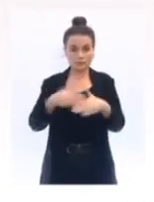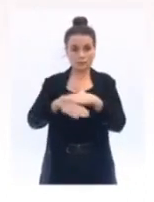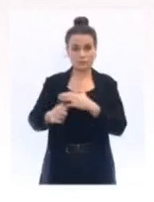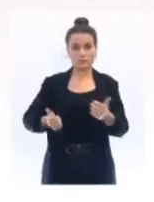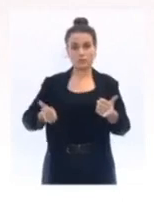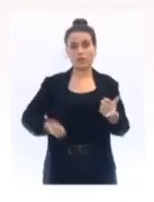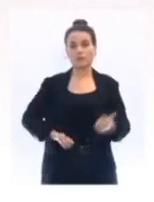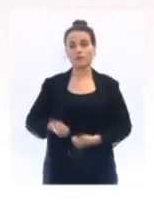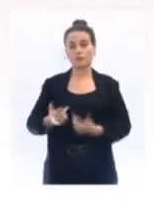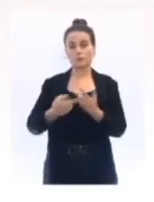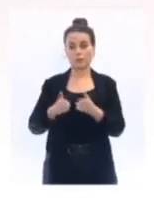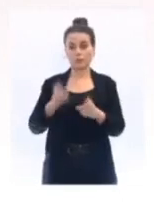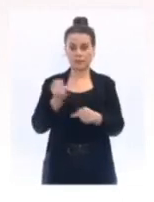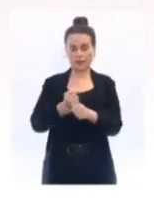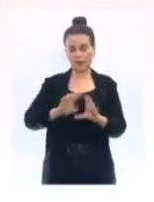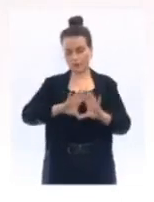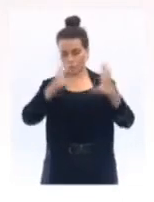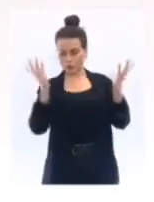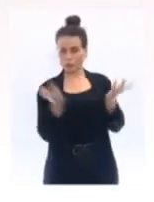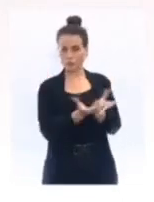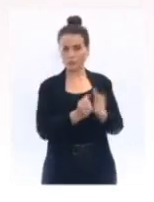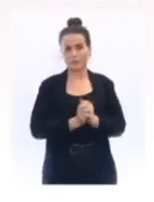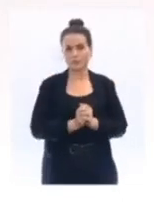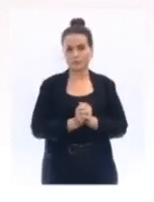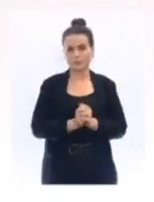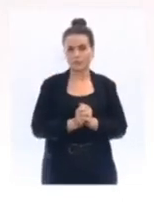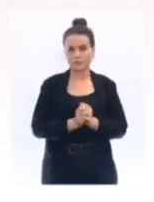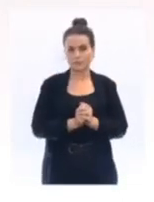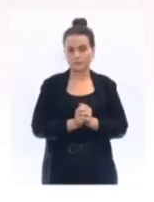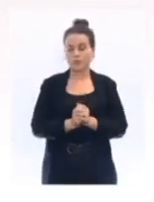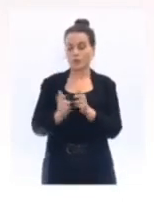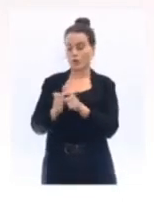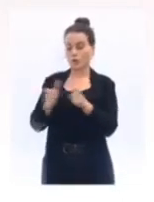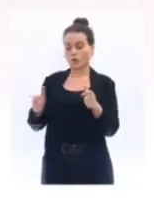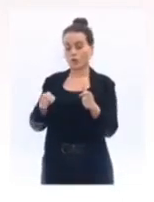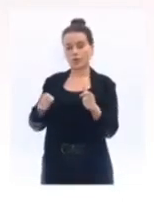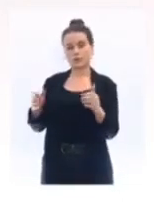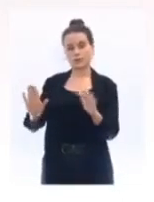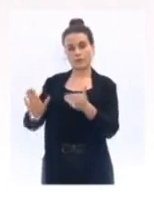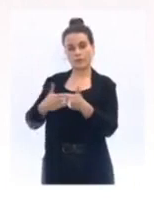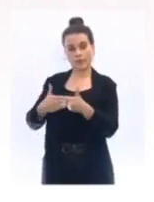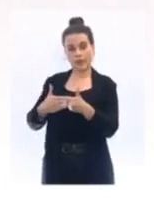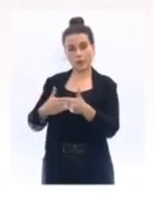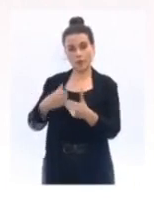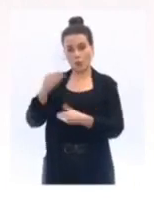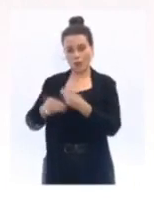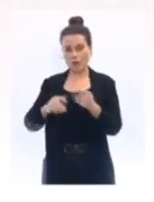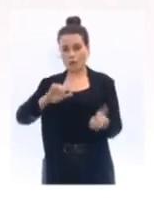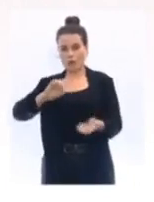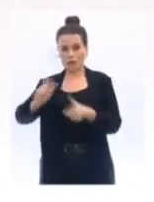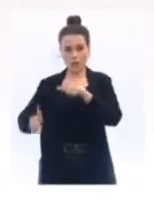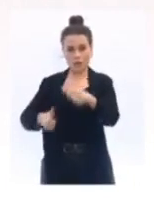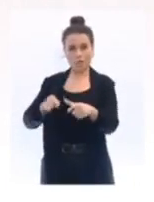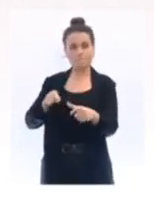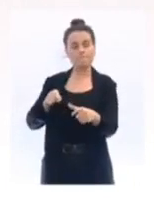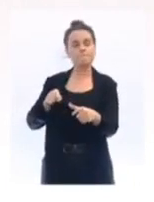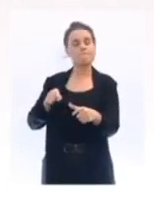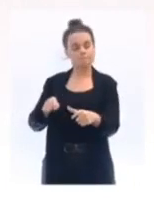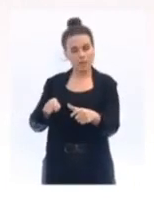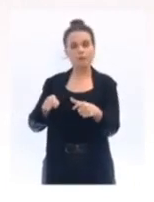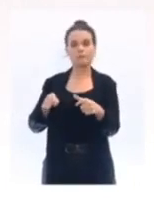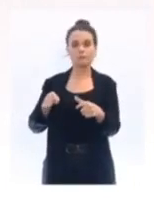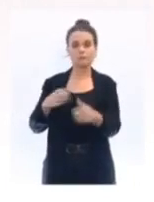dans les conditions exceptionnelles qui prévalaient jusqu'à présent. Je laisse la parole à Élisabeth Borne pour vous préciser